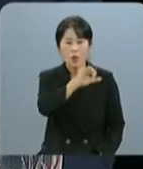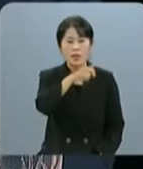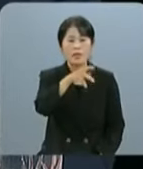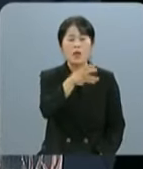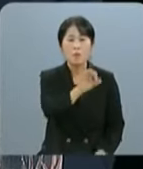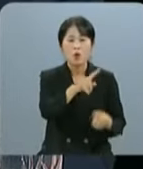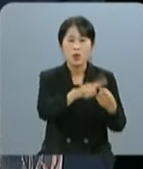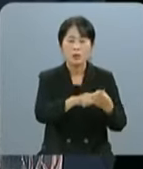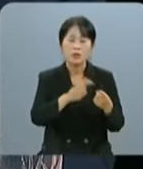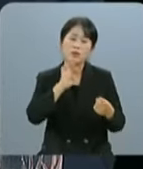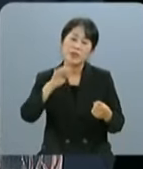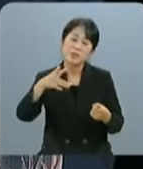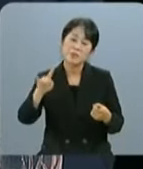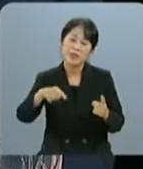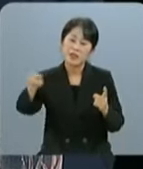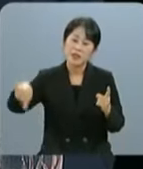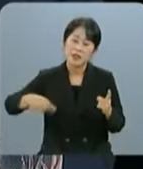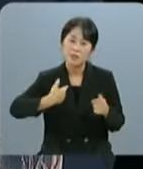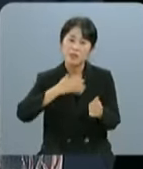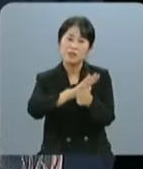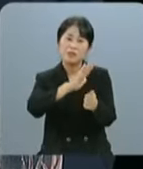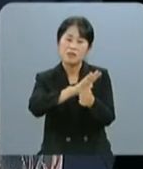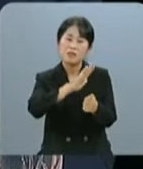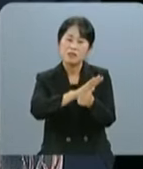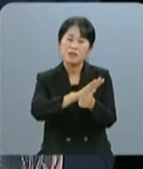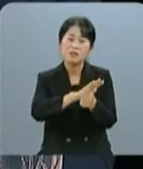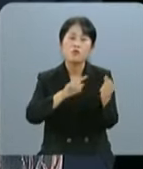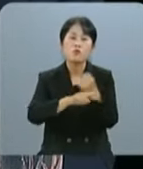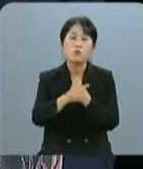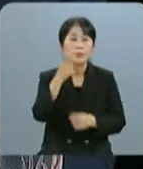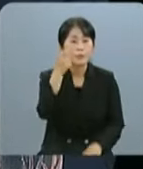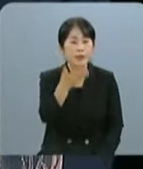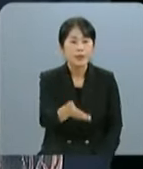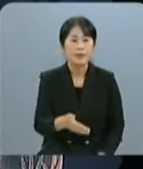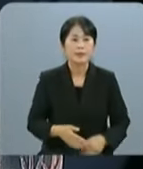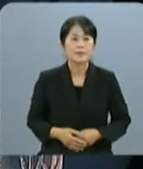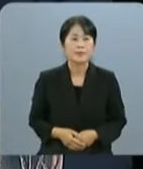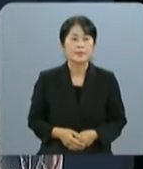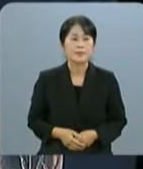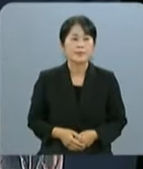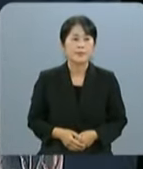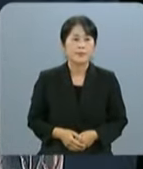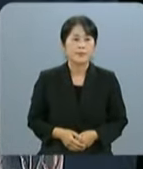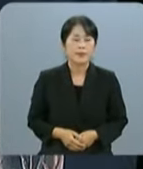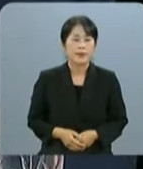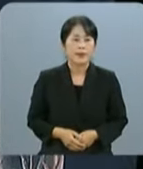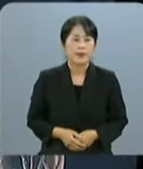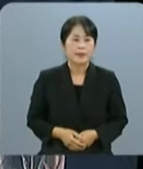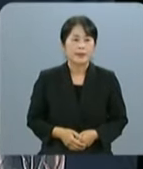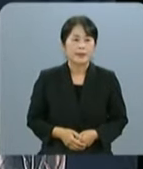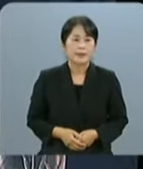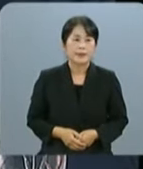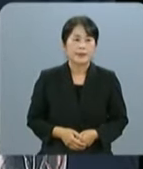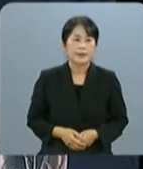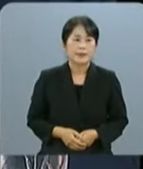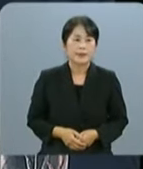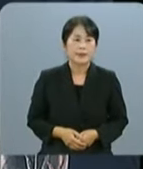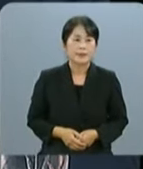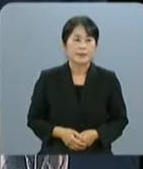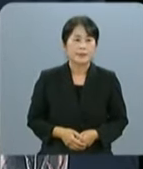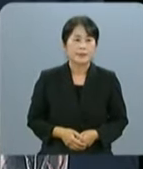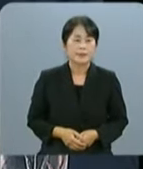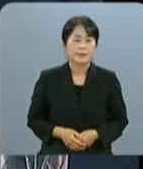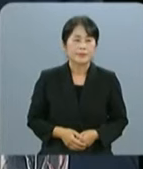대해서 특히 40대를 중심으로 지지세가 형성이 되어 있다고 본인은 생각하십니까? 사실 그게 이제 전교도